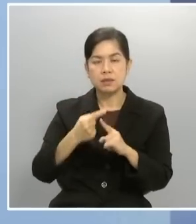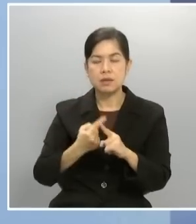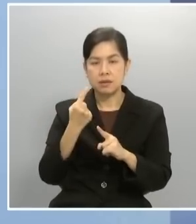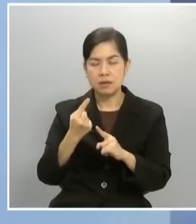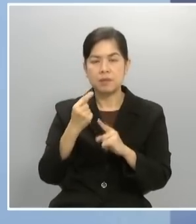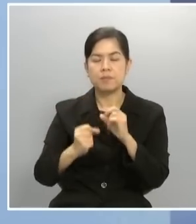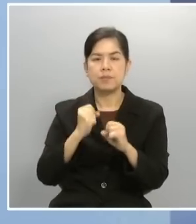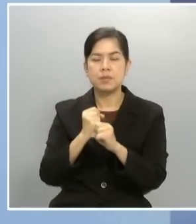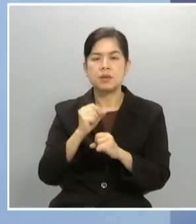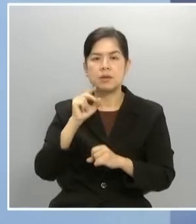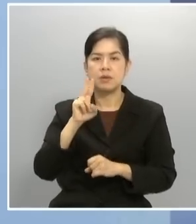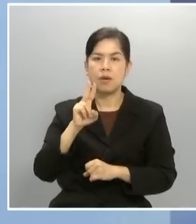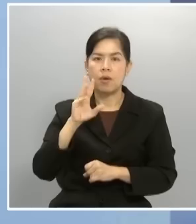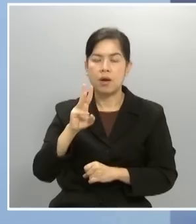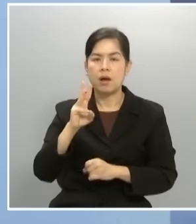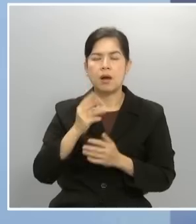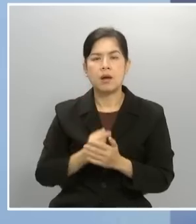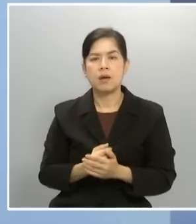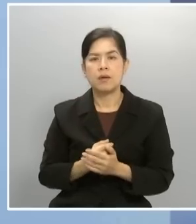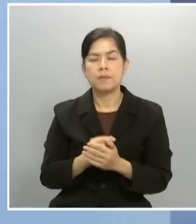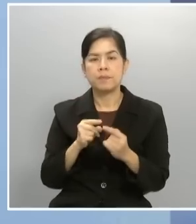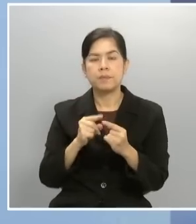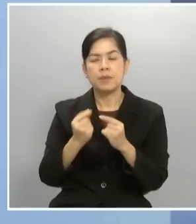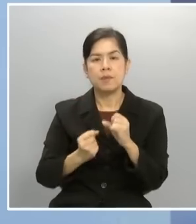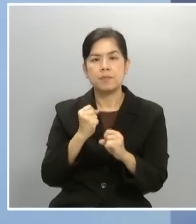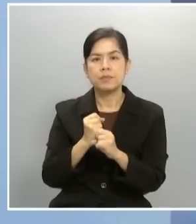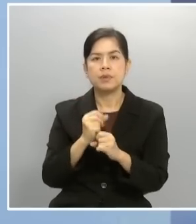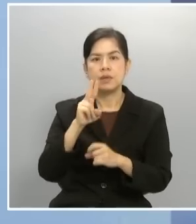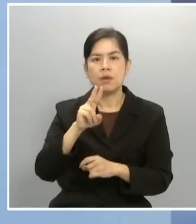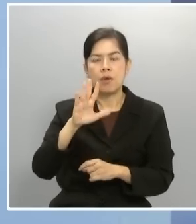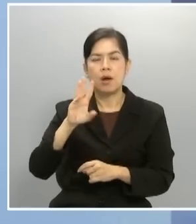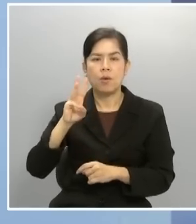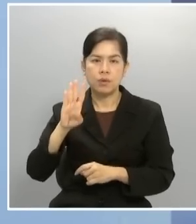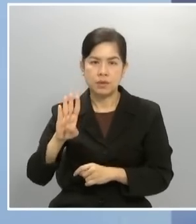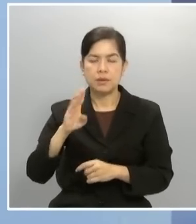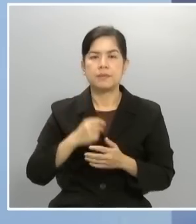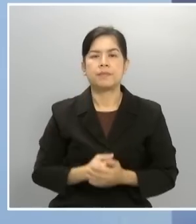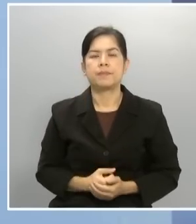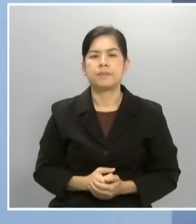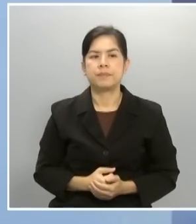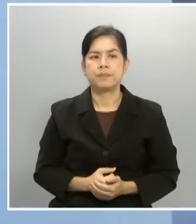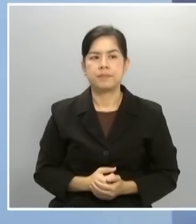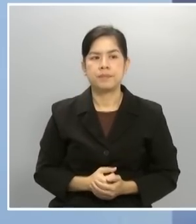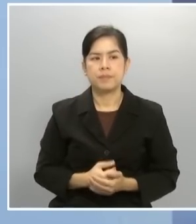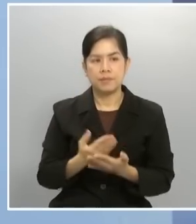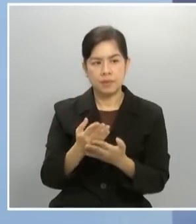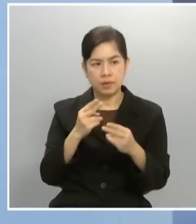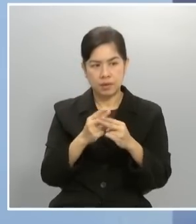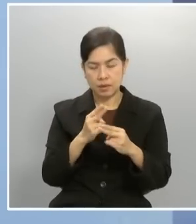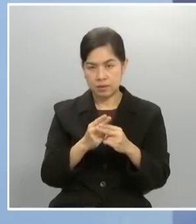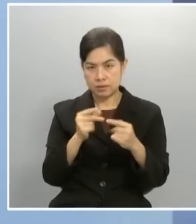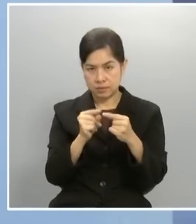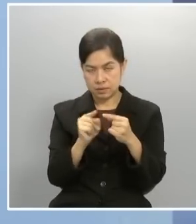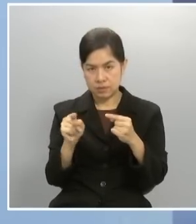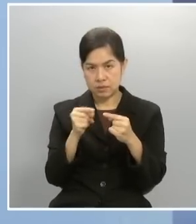2500 46น่าจะเป็นน่าน่าจะเป็น 64มั้ยคะอืสั่งจ่ายนางสาวอริสรา